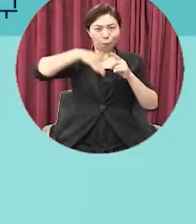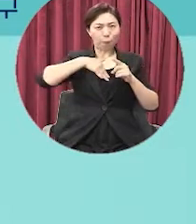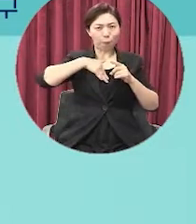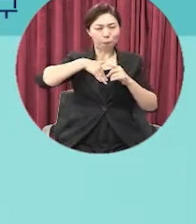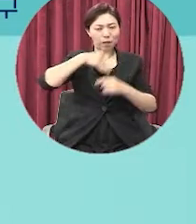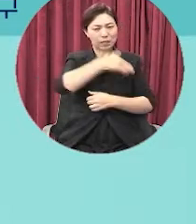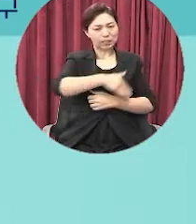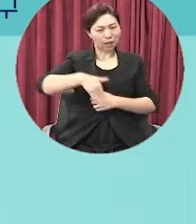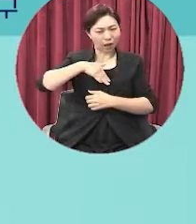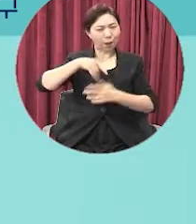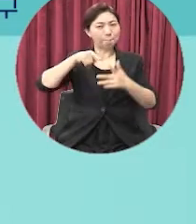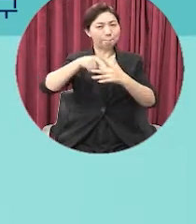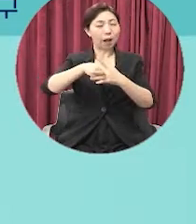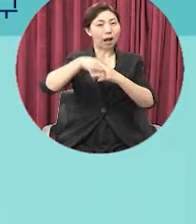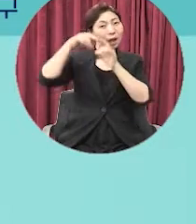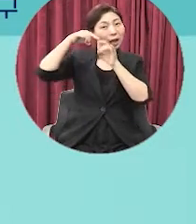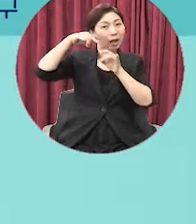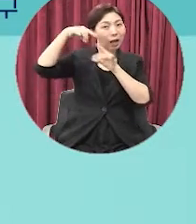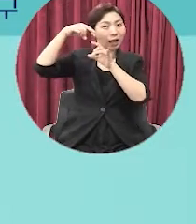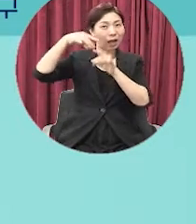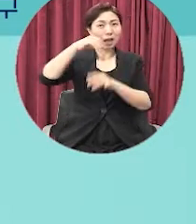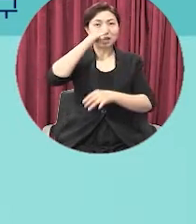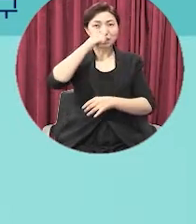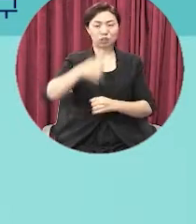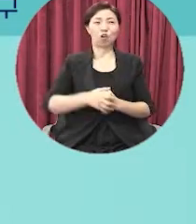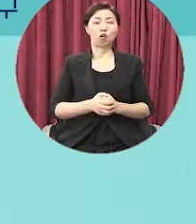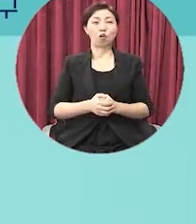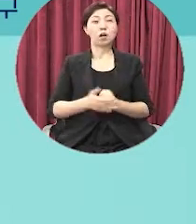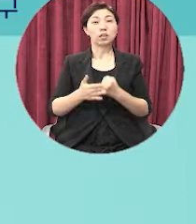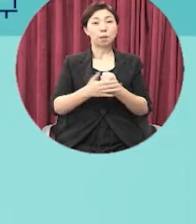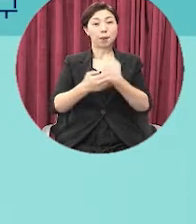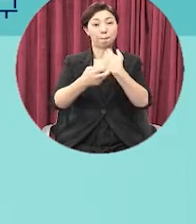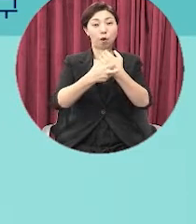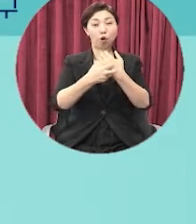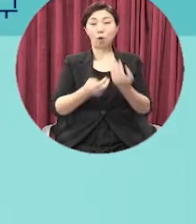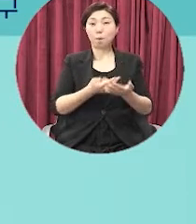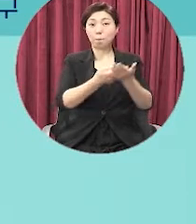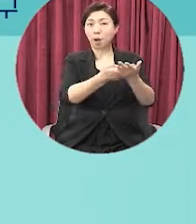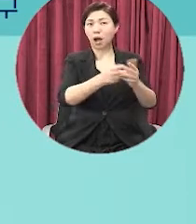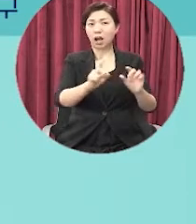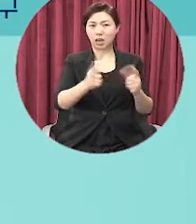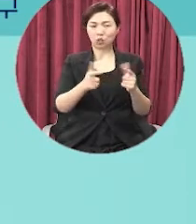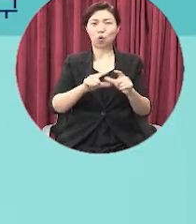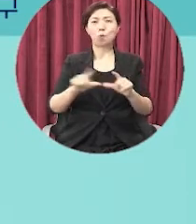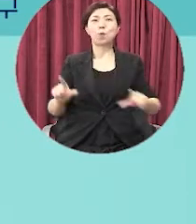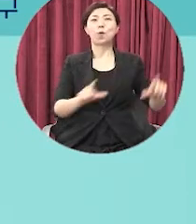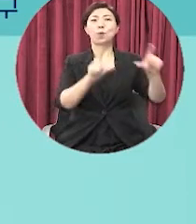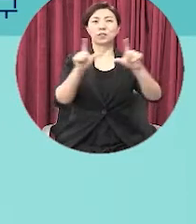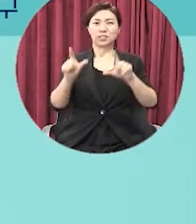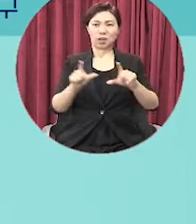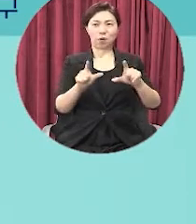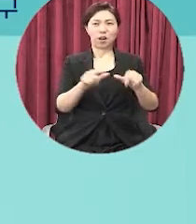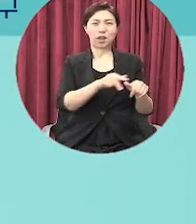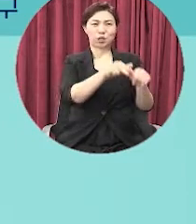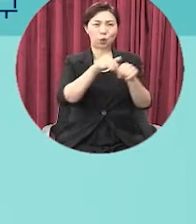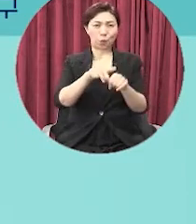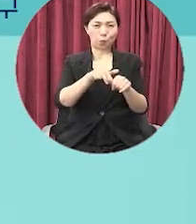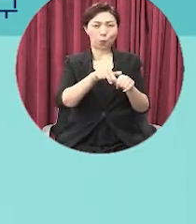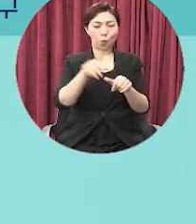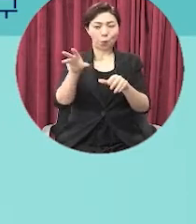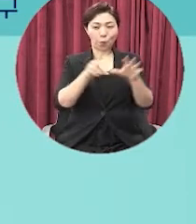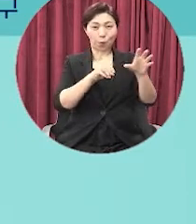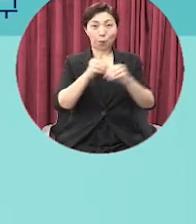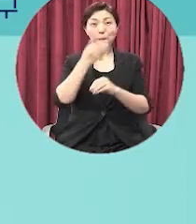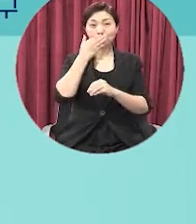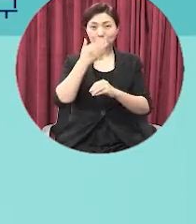그것들이 일상생활에서 즉 임상경험 3 크기 아닌 일상생활에서 또 경영 되느냐 하는 것에 대한 아 이제